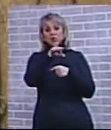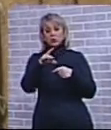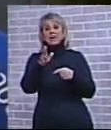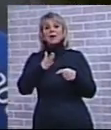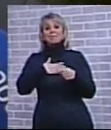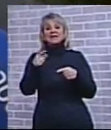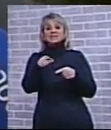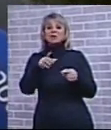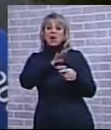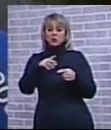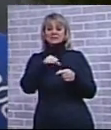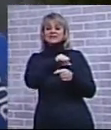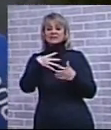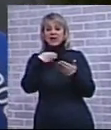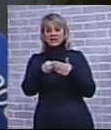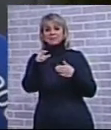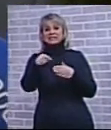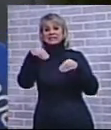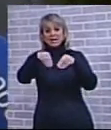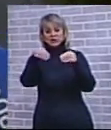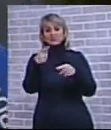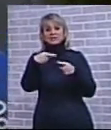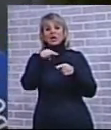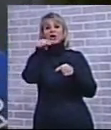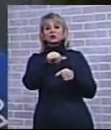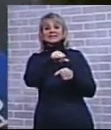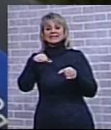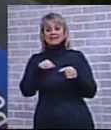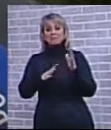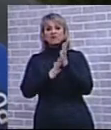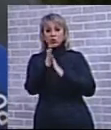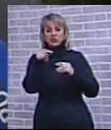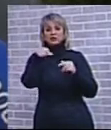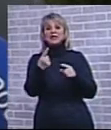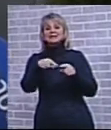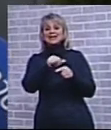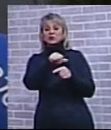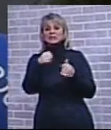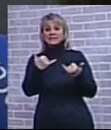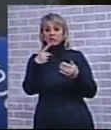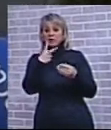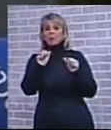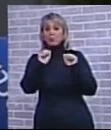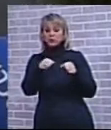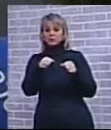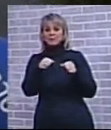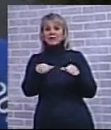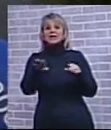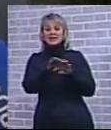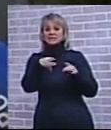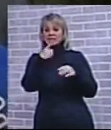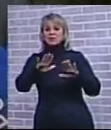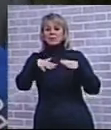Мы теперь обходимся своими саженцами, те, которые сами выращиваем, и те, которые мы сегодня можем, так